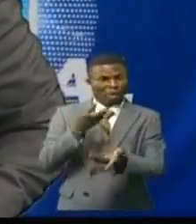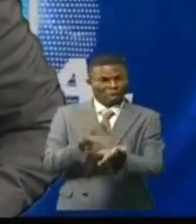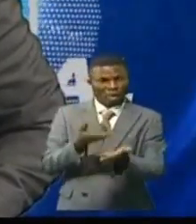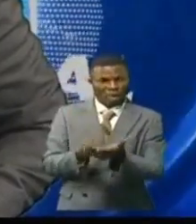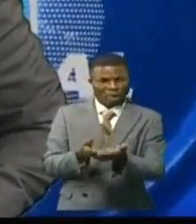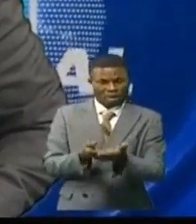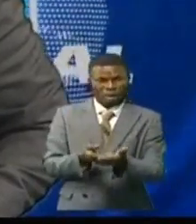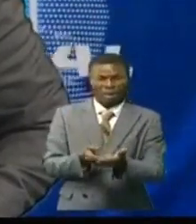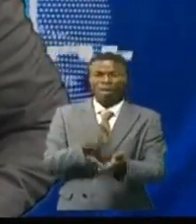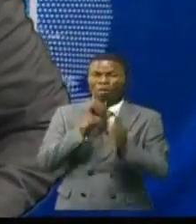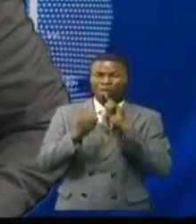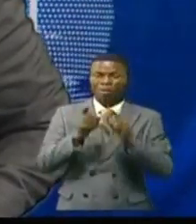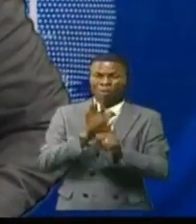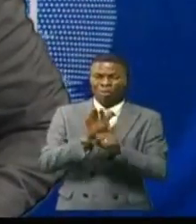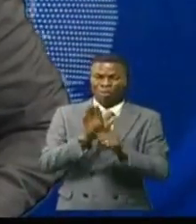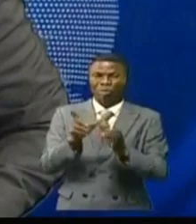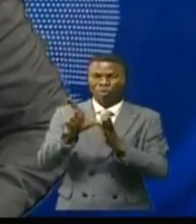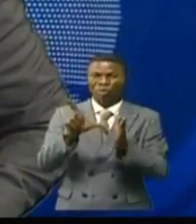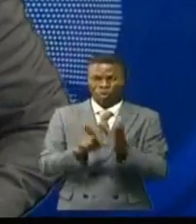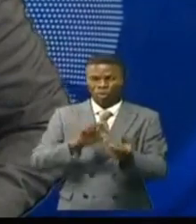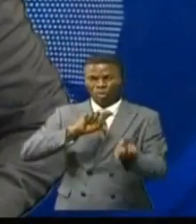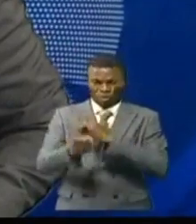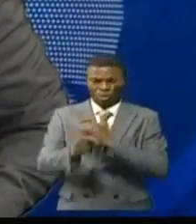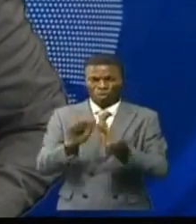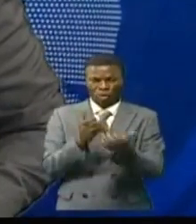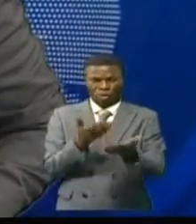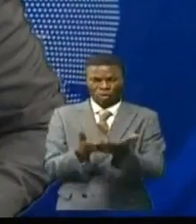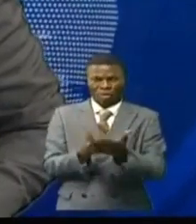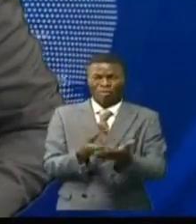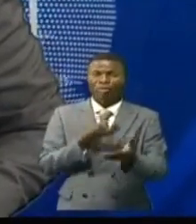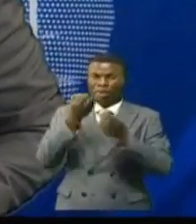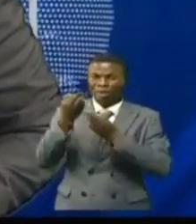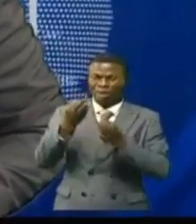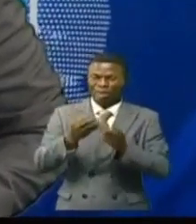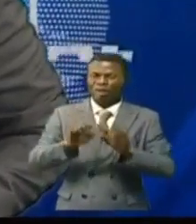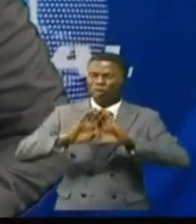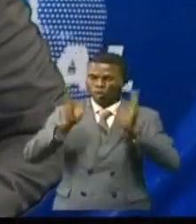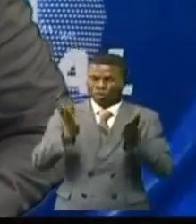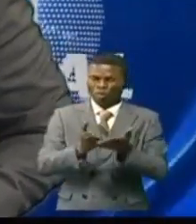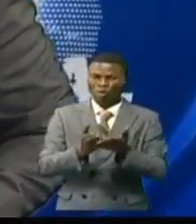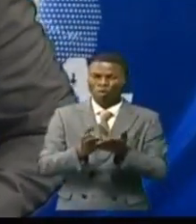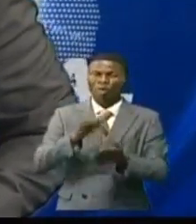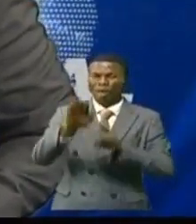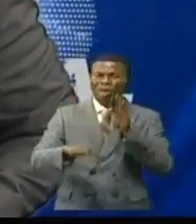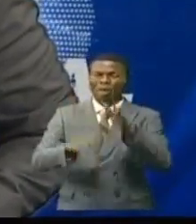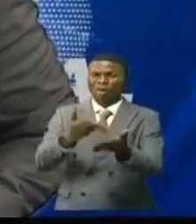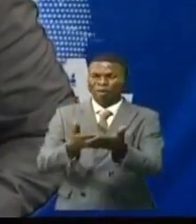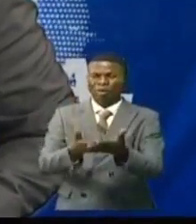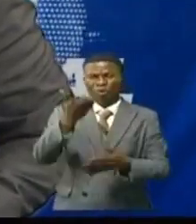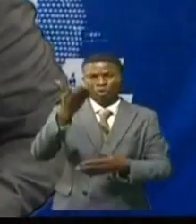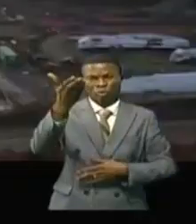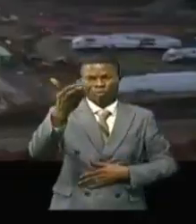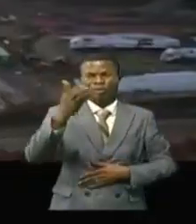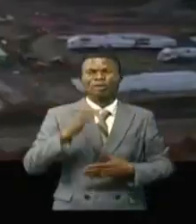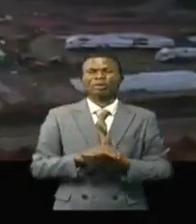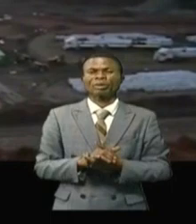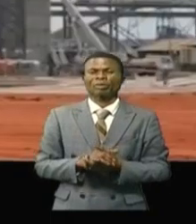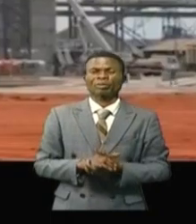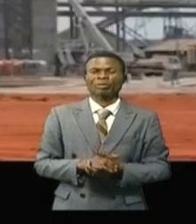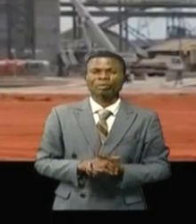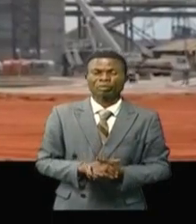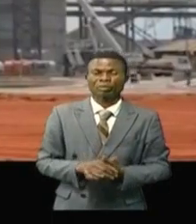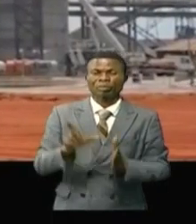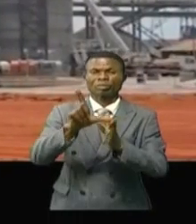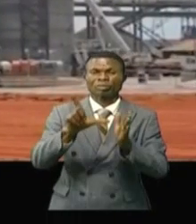ont passé en revue les lignes de la loi qui régit ce secteur. Mireille Ndeke nous explique en large cette démarche dans ce reportage. La